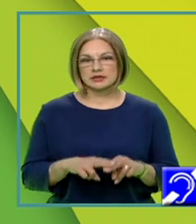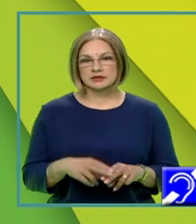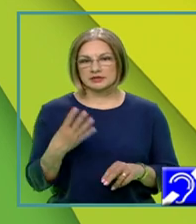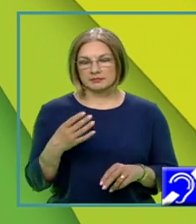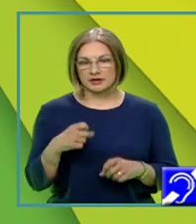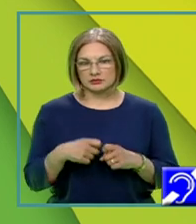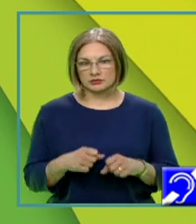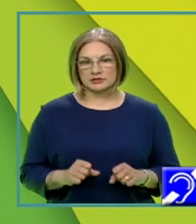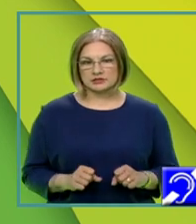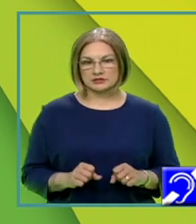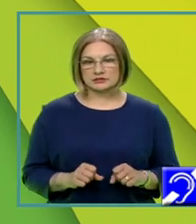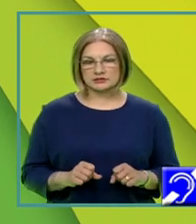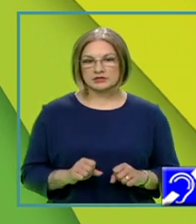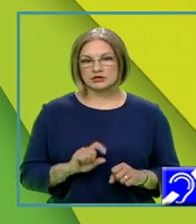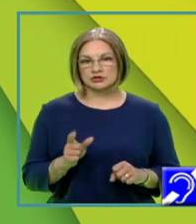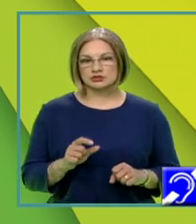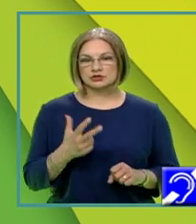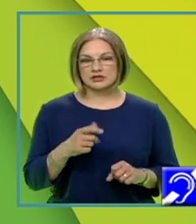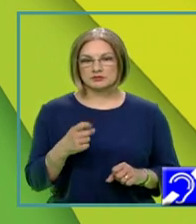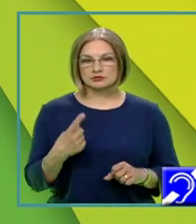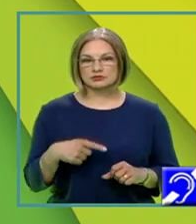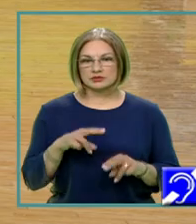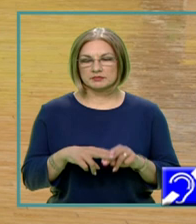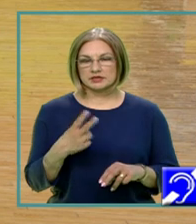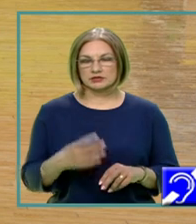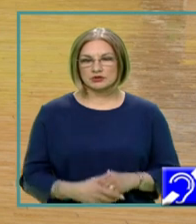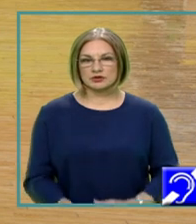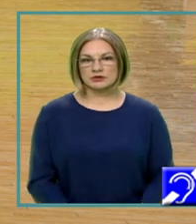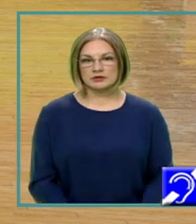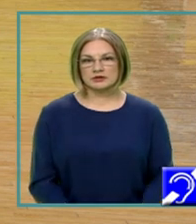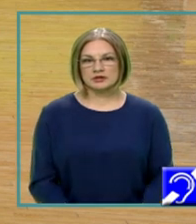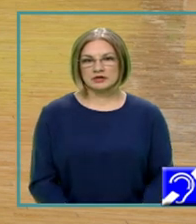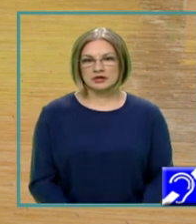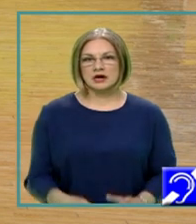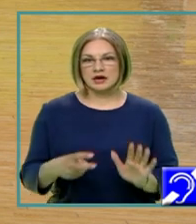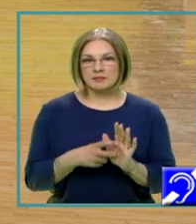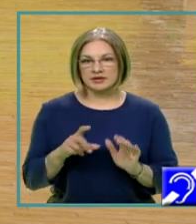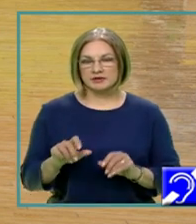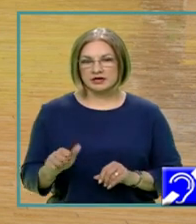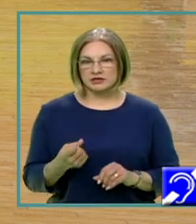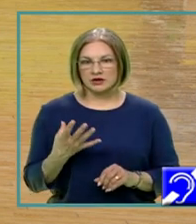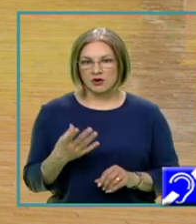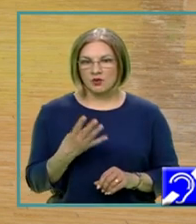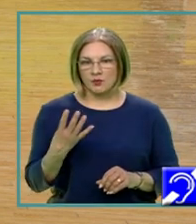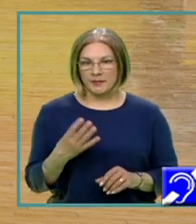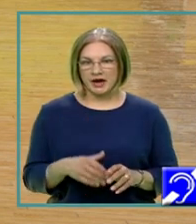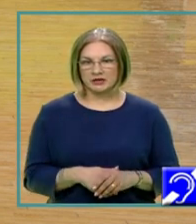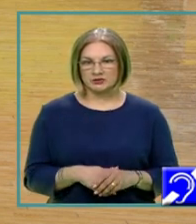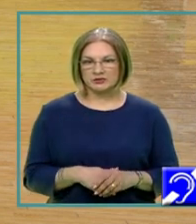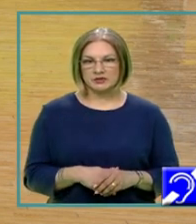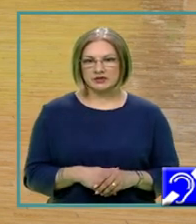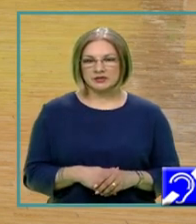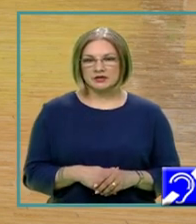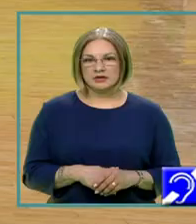4x și respectiv 3 minus 1 rămâne 2 împărțim această nouă în ecuație cu patru pentru a scoate x de